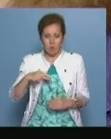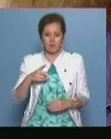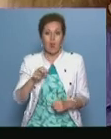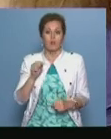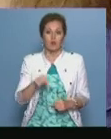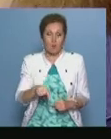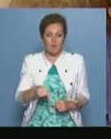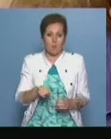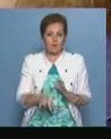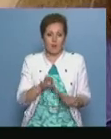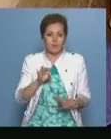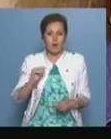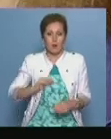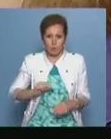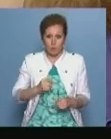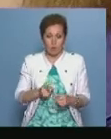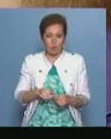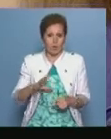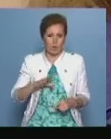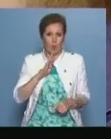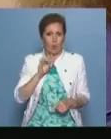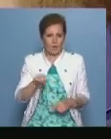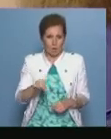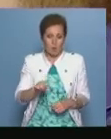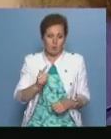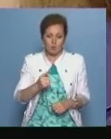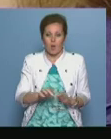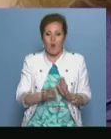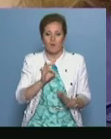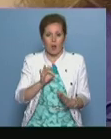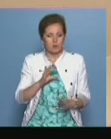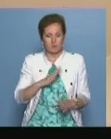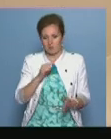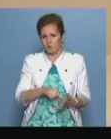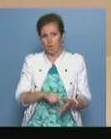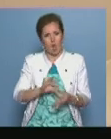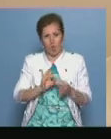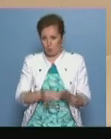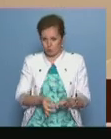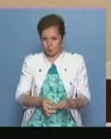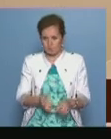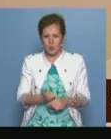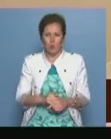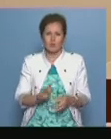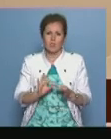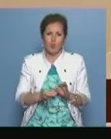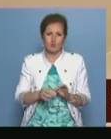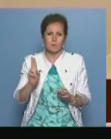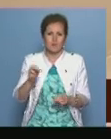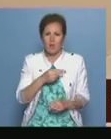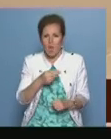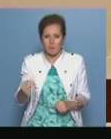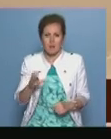для того варианта работы, который был у нее. Потому что вариант был очень сложный. Достаточно сложные темы –